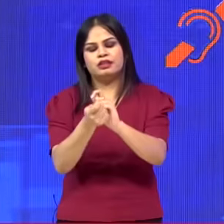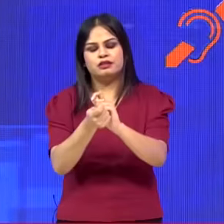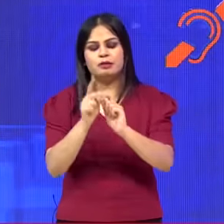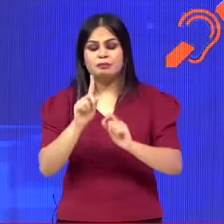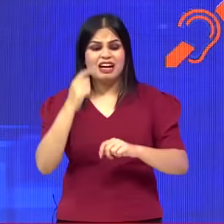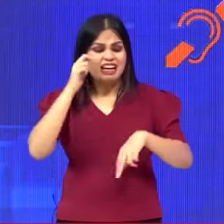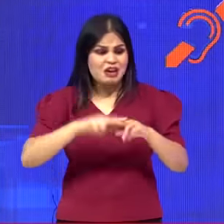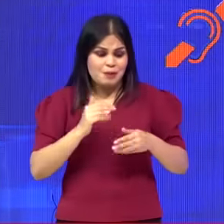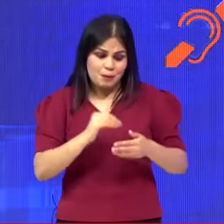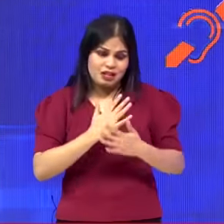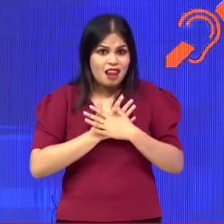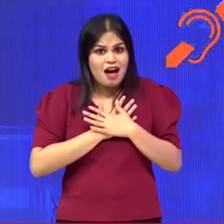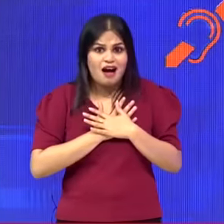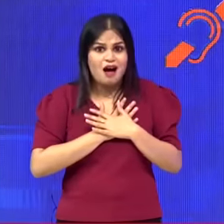सर.